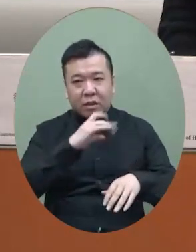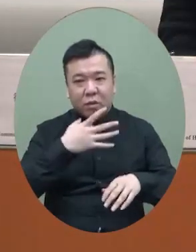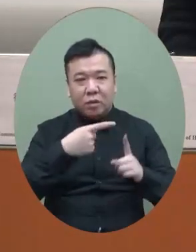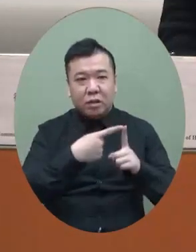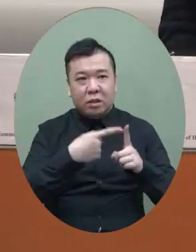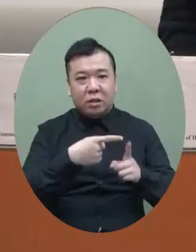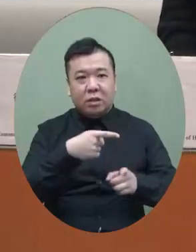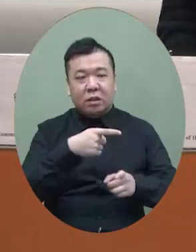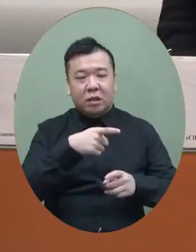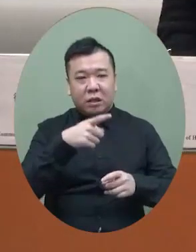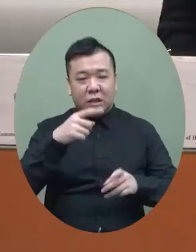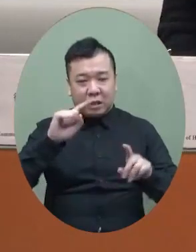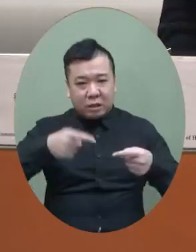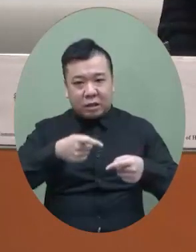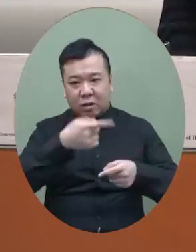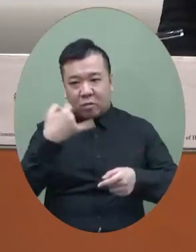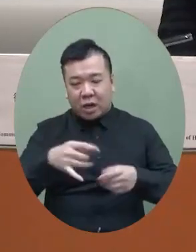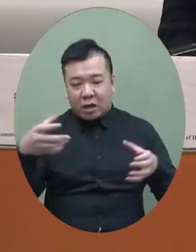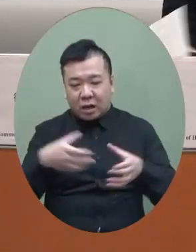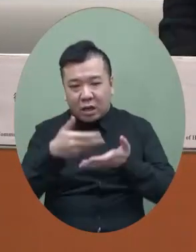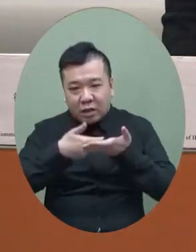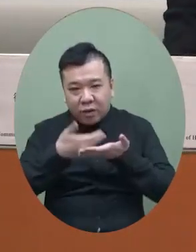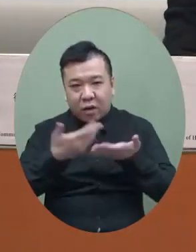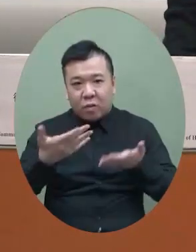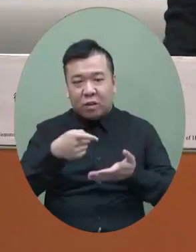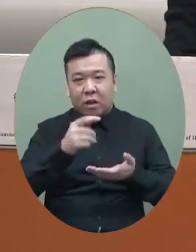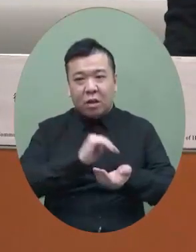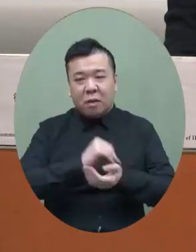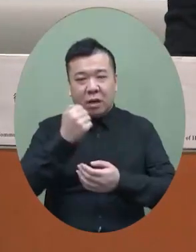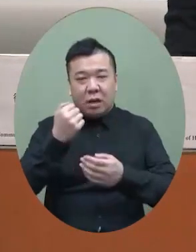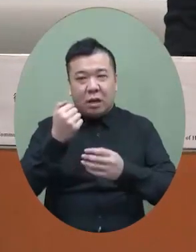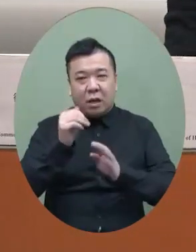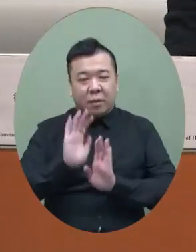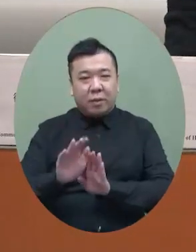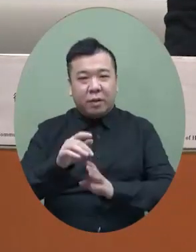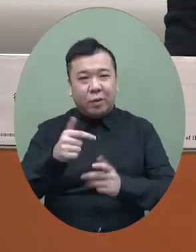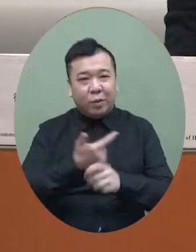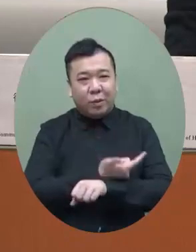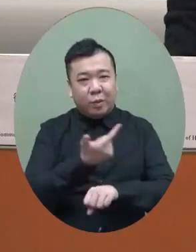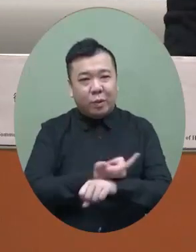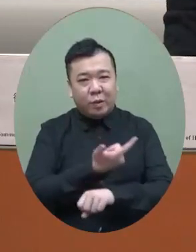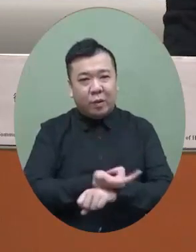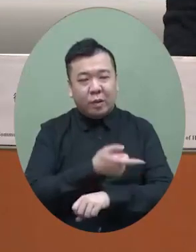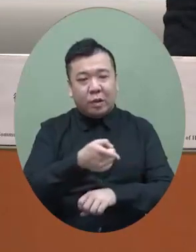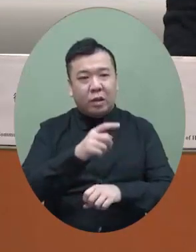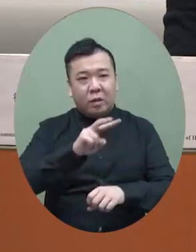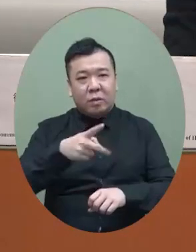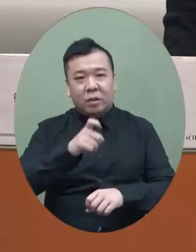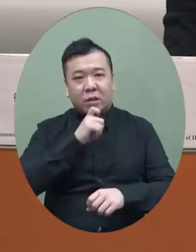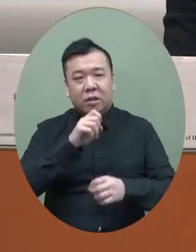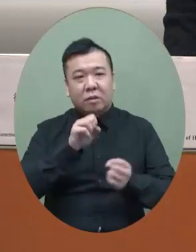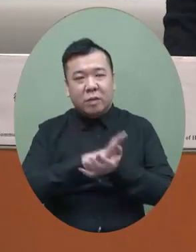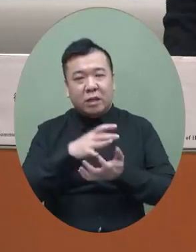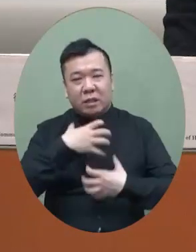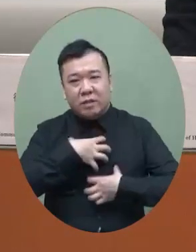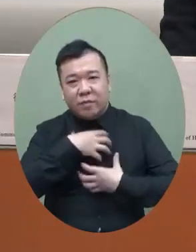民就因為節日期間無法聚會啊，或者係即係抗疫太耐咧，而即係成功抗疫，但係就會引致到其他情緒